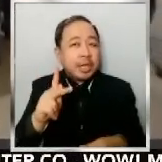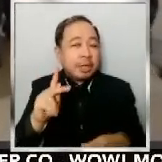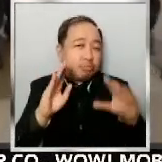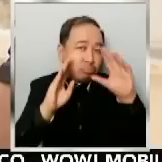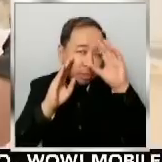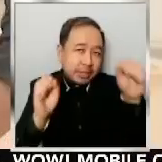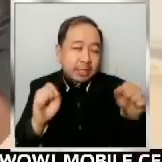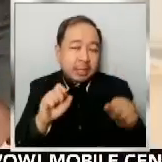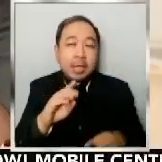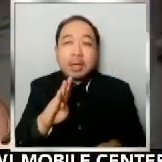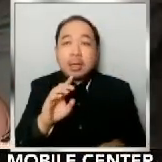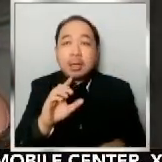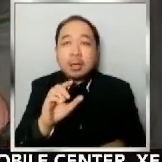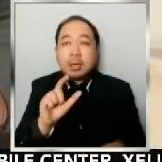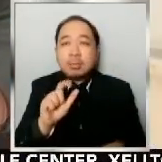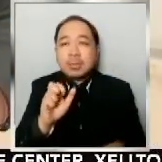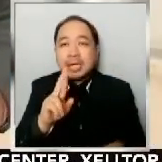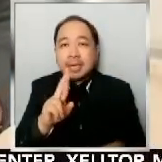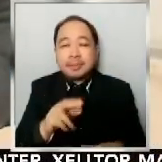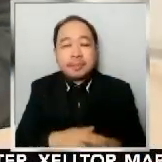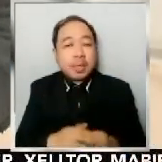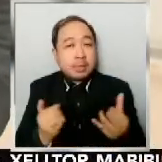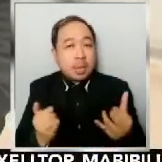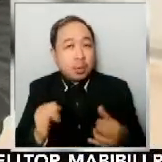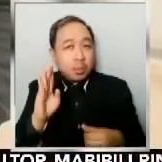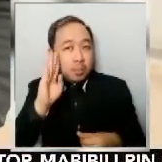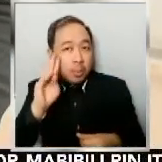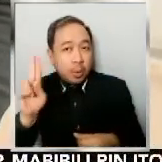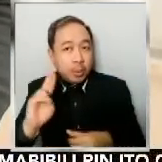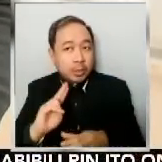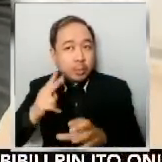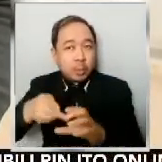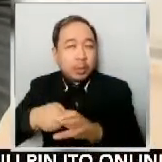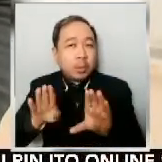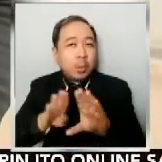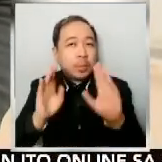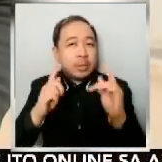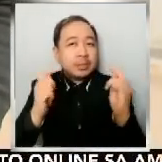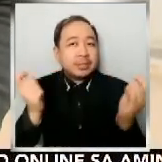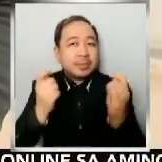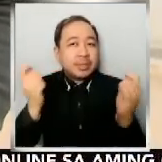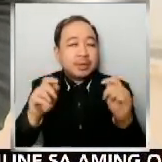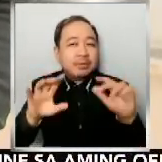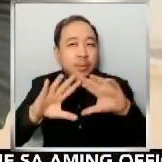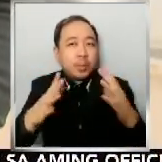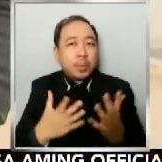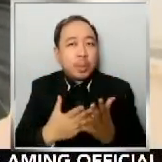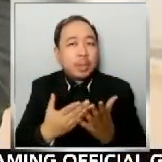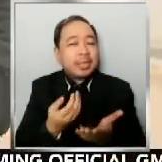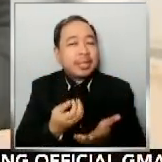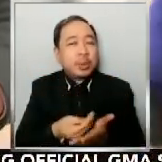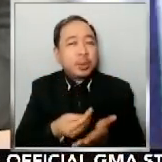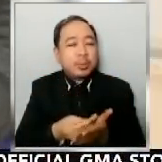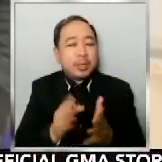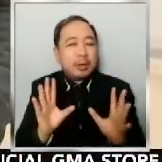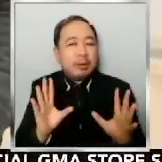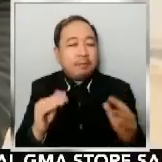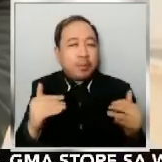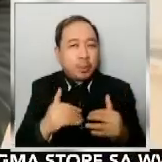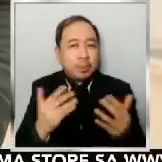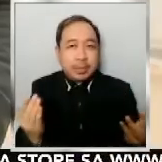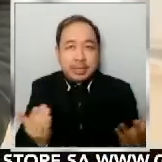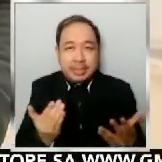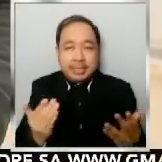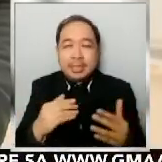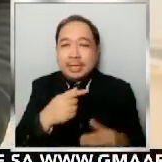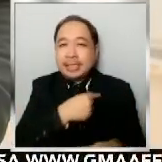ito po, umaattend ang Pangulo sa ginaganap na opening ceremonies ng World Economic Forum dito sa Davos, Switzerland. At live mula